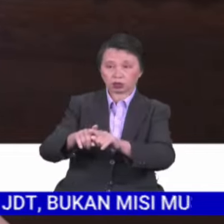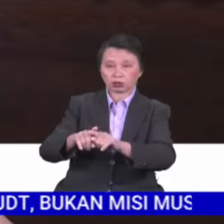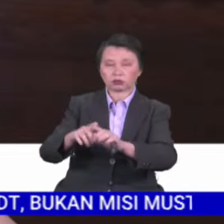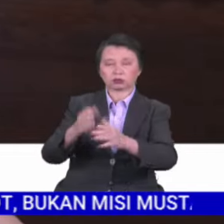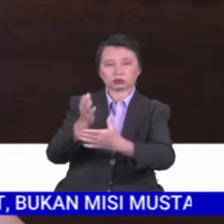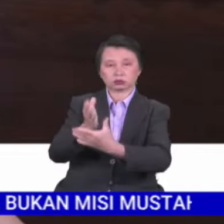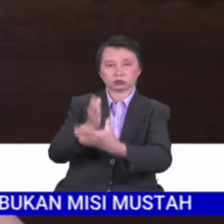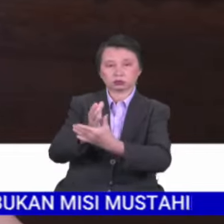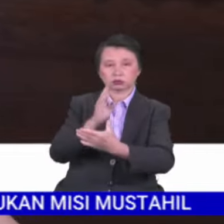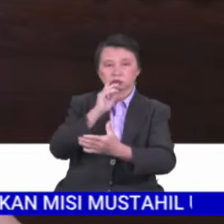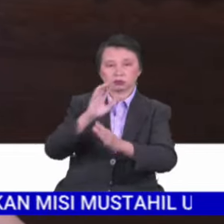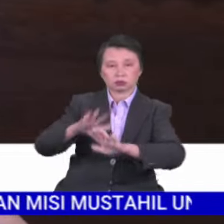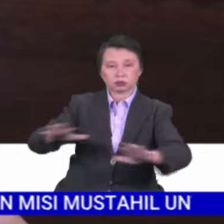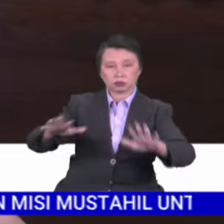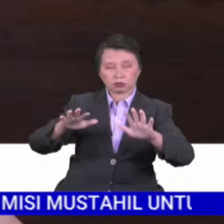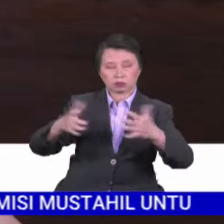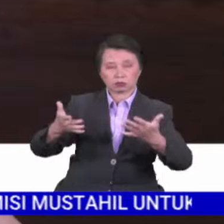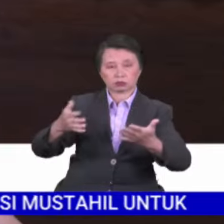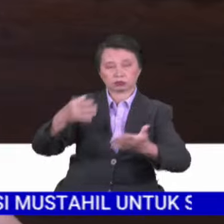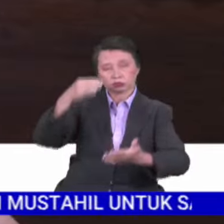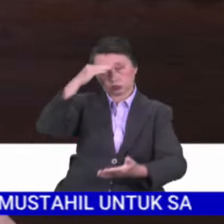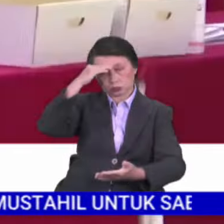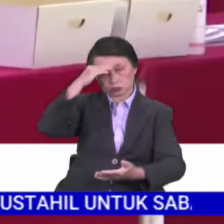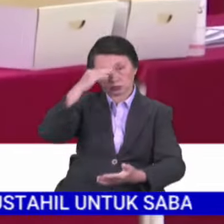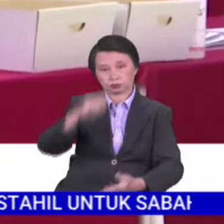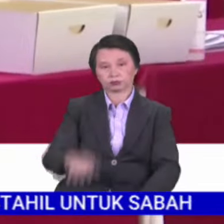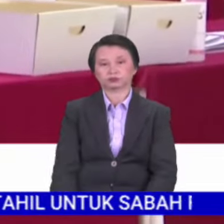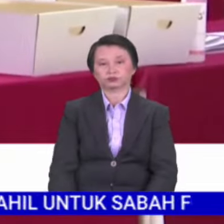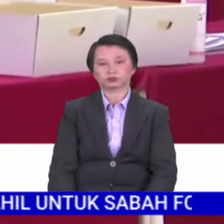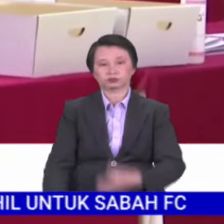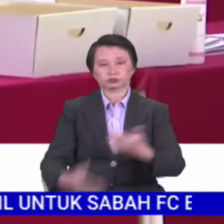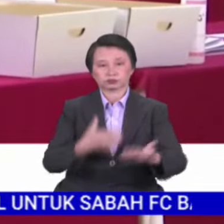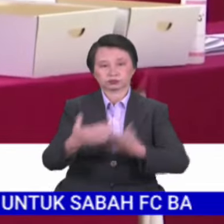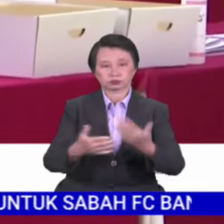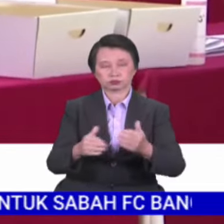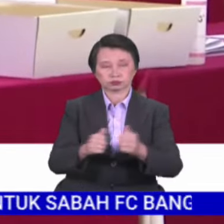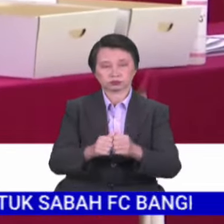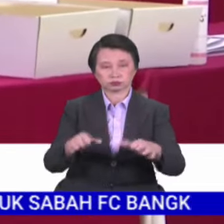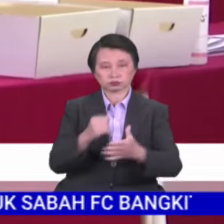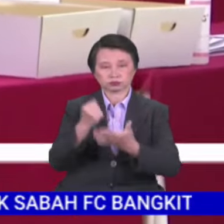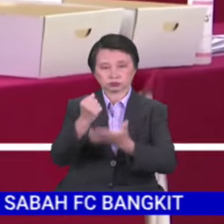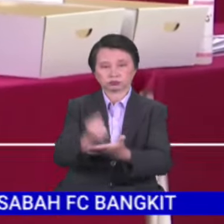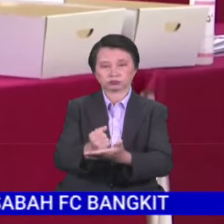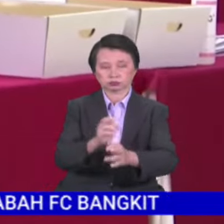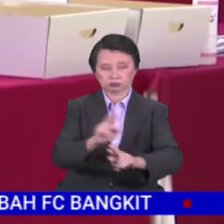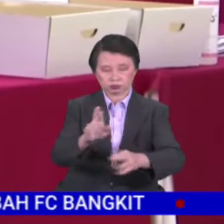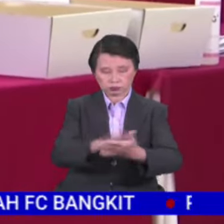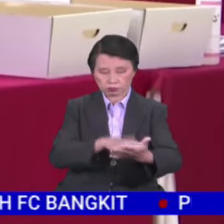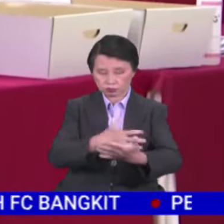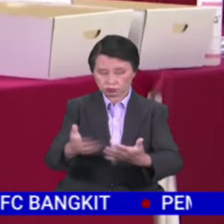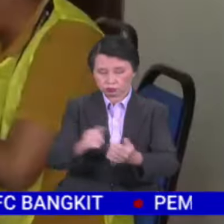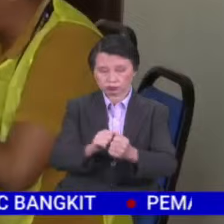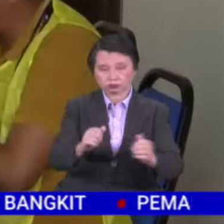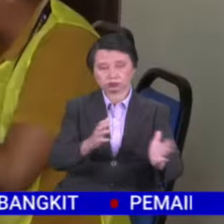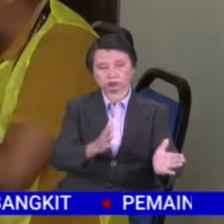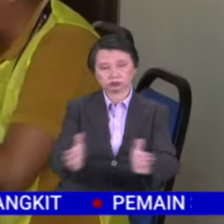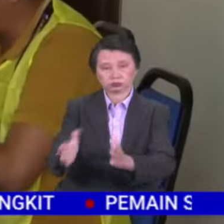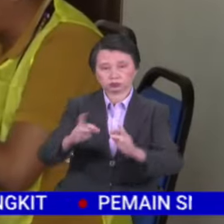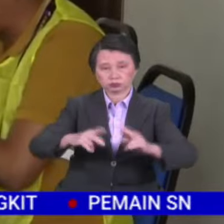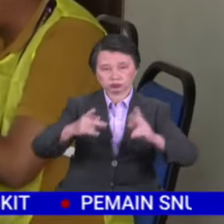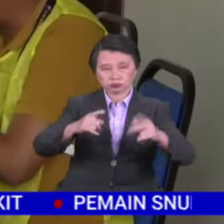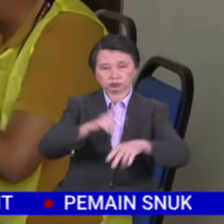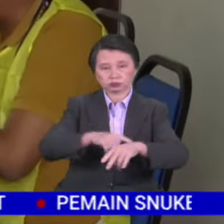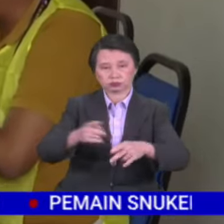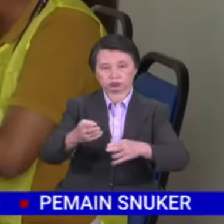awam di negeri Johor. Proses ini juga membantu semua agensi di lapangan merangka strategi serta langkah-langkah pemulihan